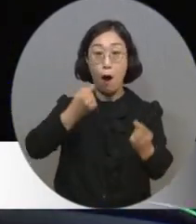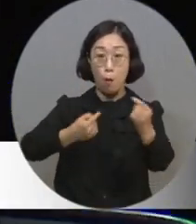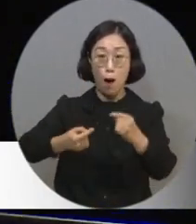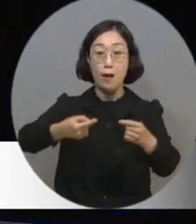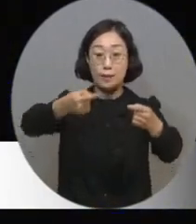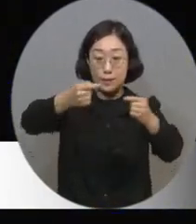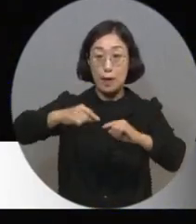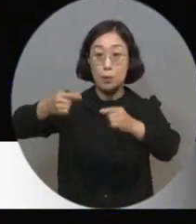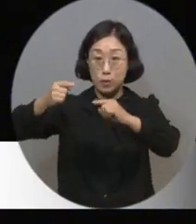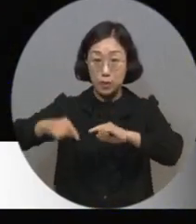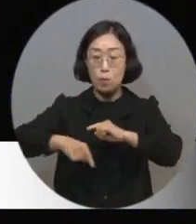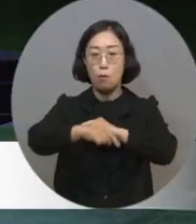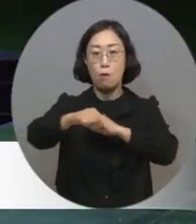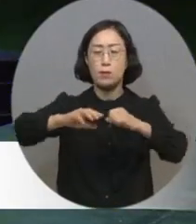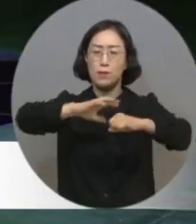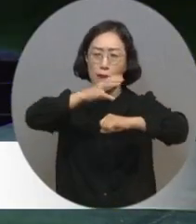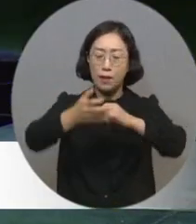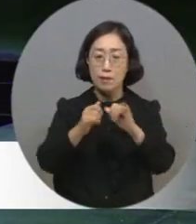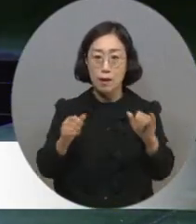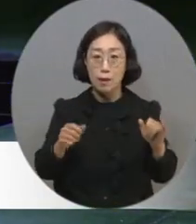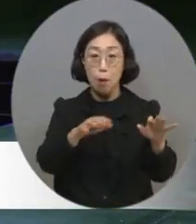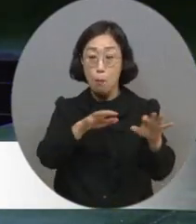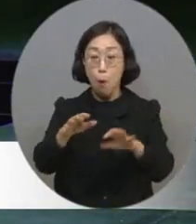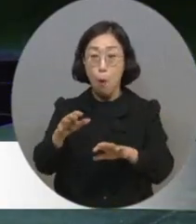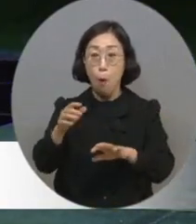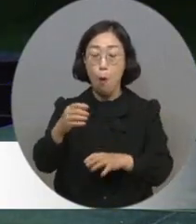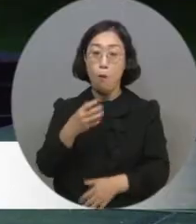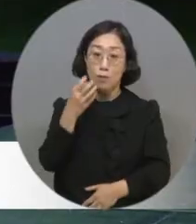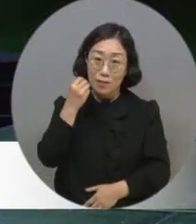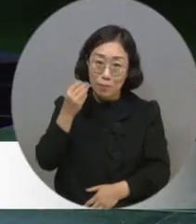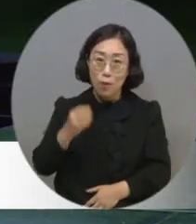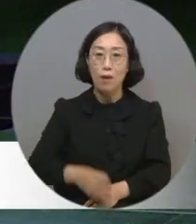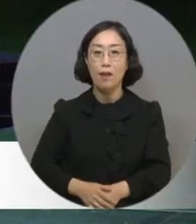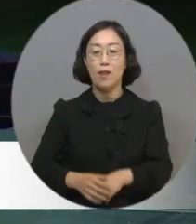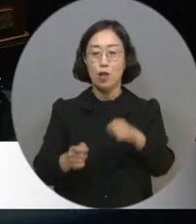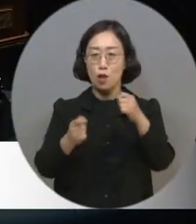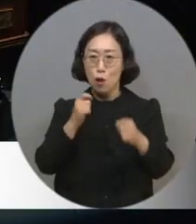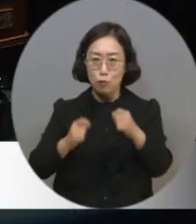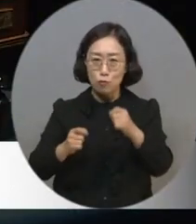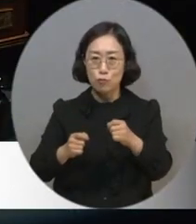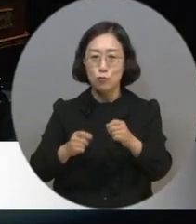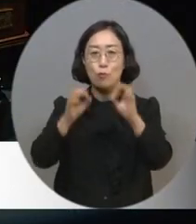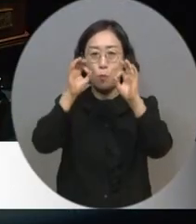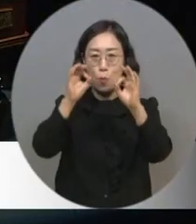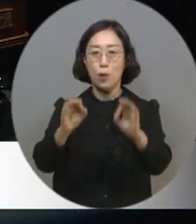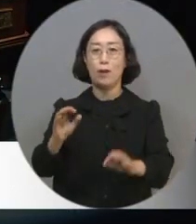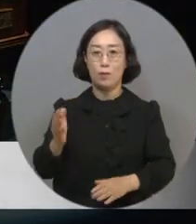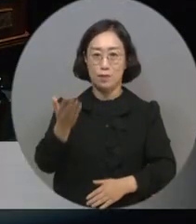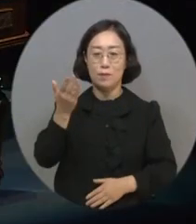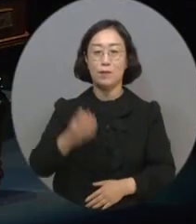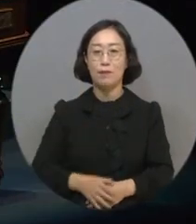참여로 세계인의 눈과 귀를 사로잡은 이색적인 연주가 이어졌습니다.